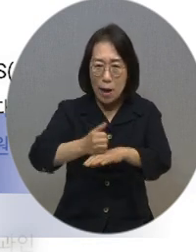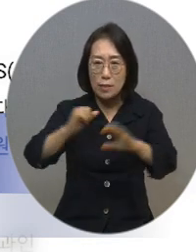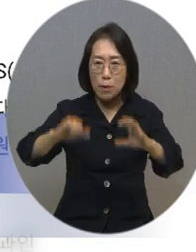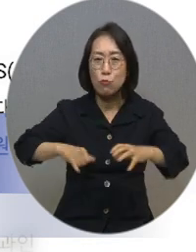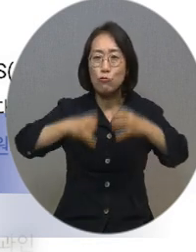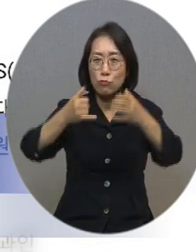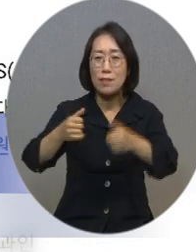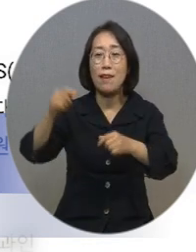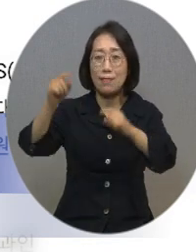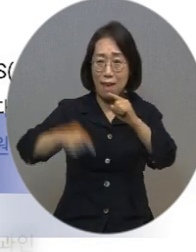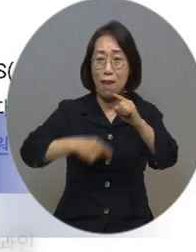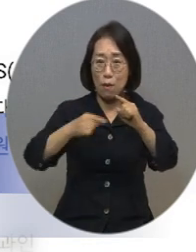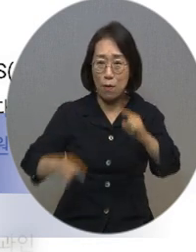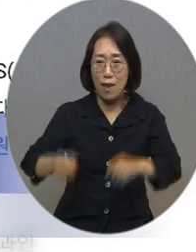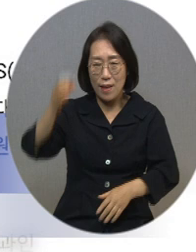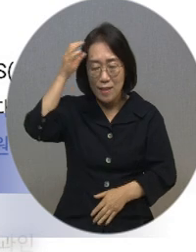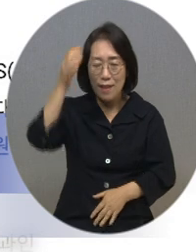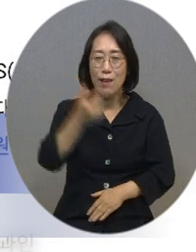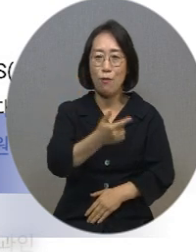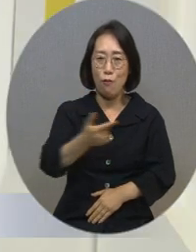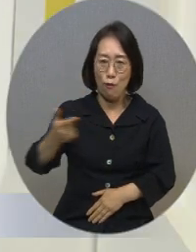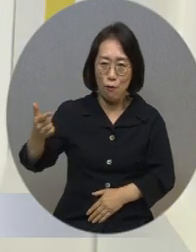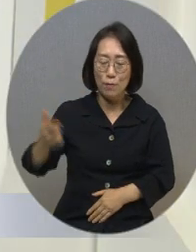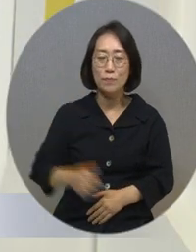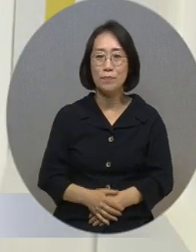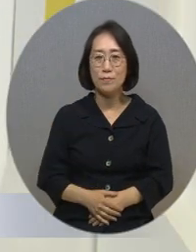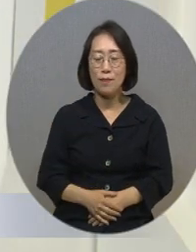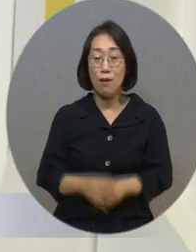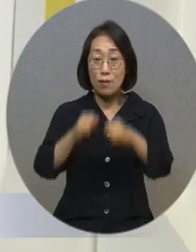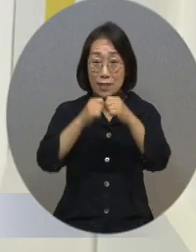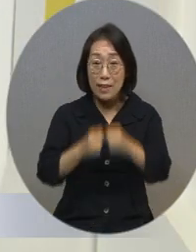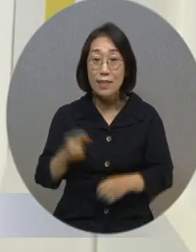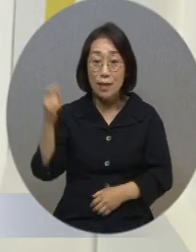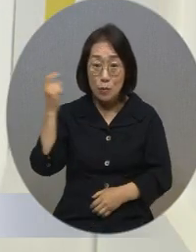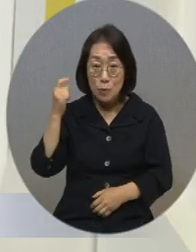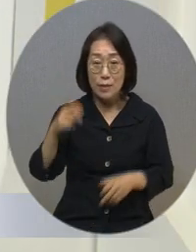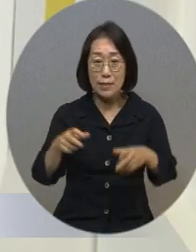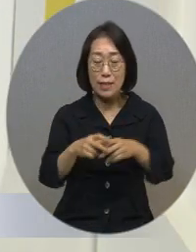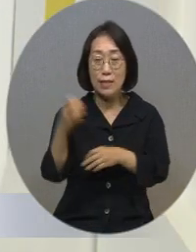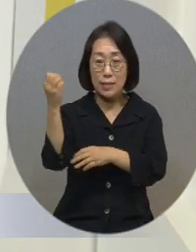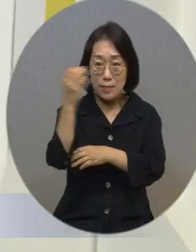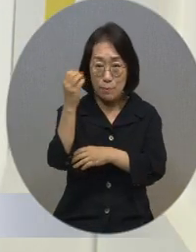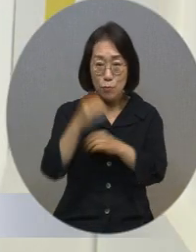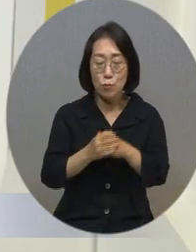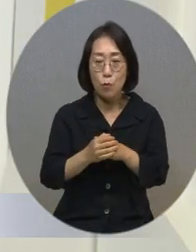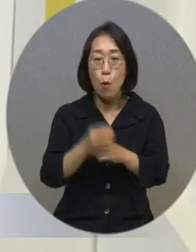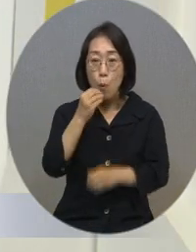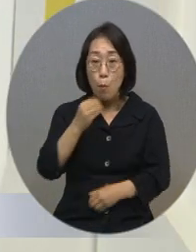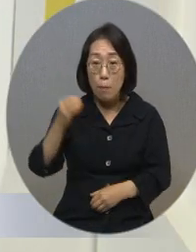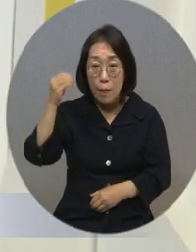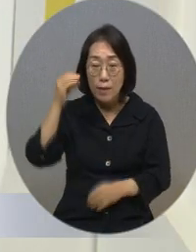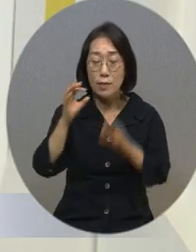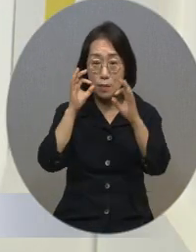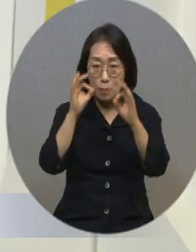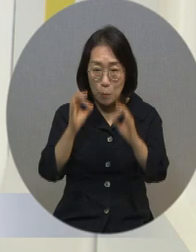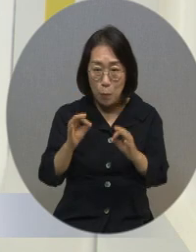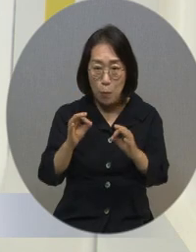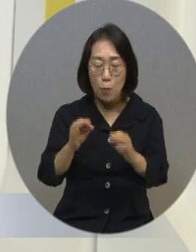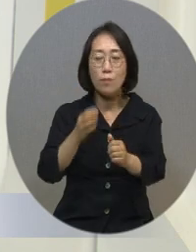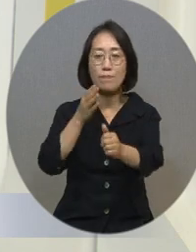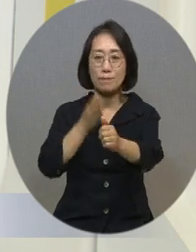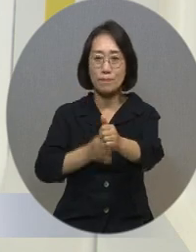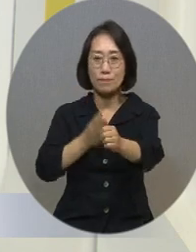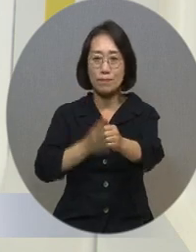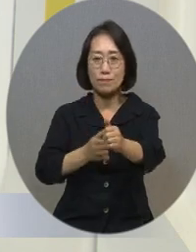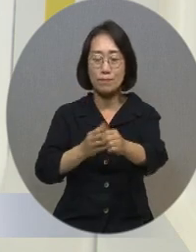점에서 기대감을 높이고 있습니다 더 자세한 뉴스는 장애인 신문과 웰페어 뉴스 홈페이지를 통해 확인할 수